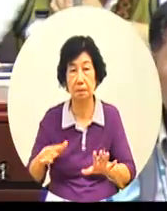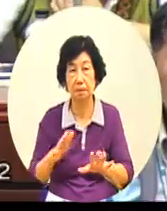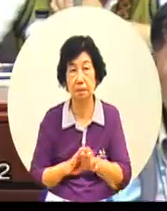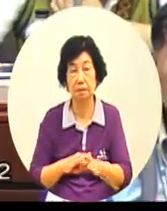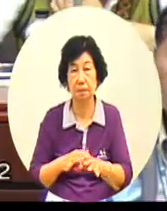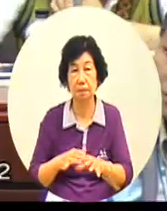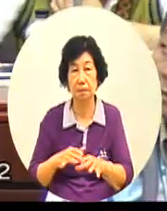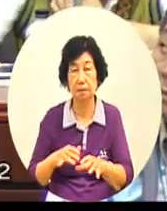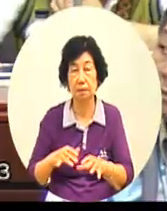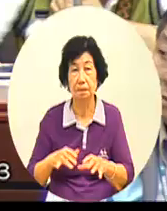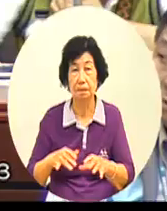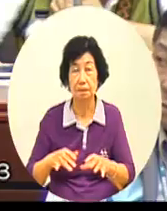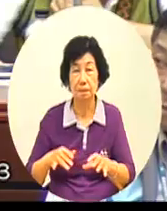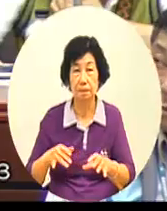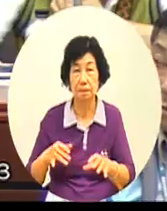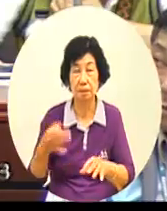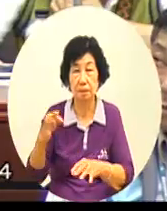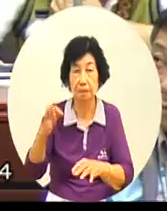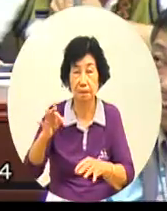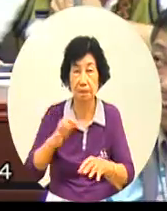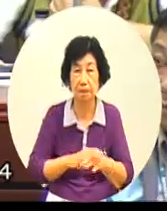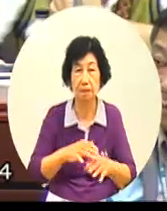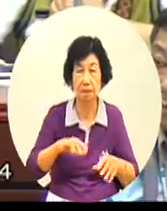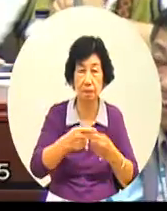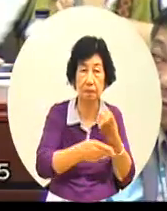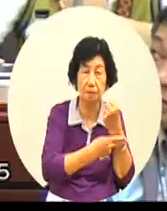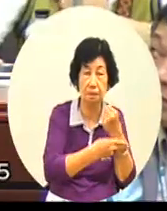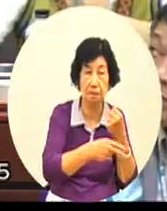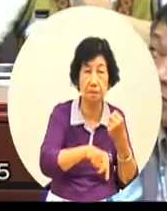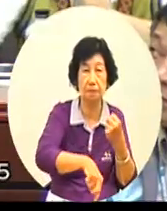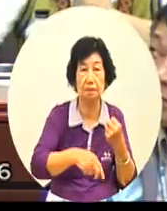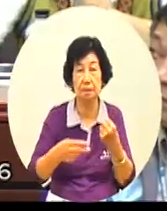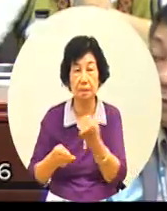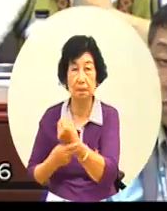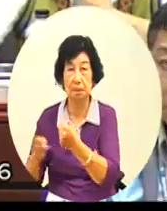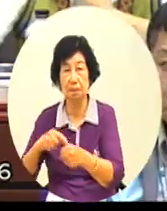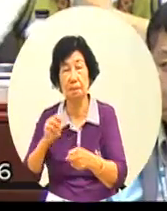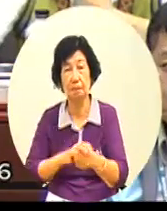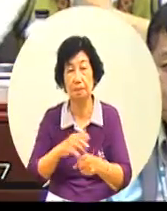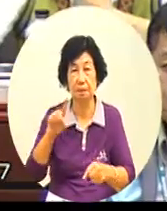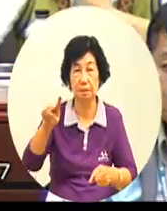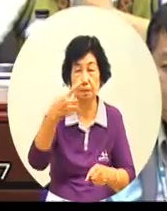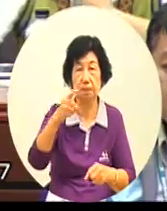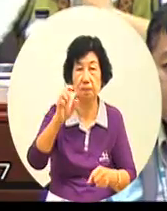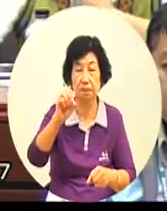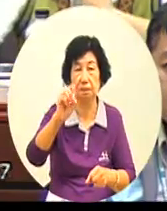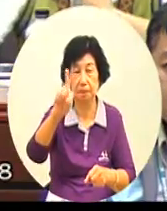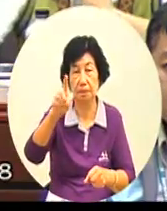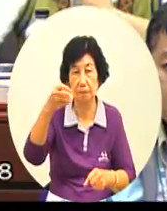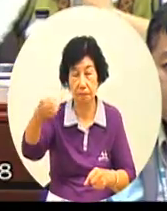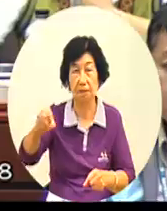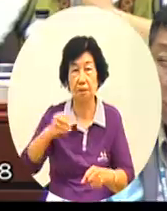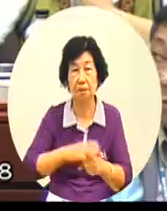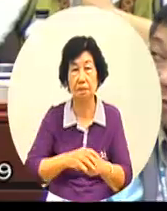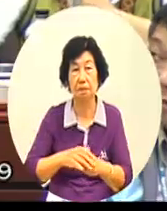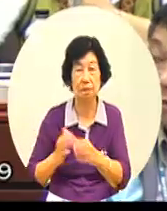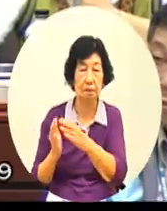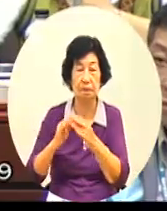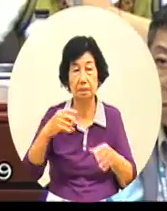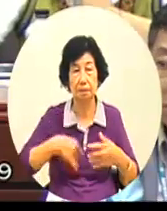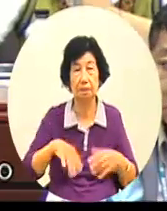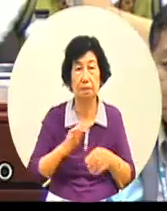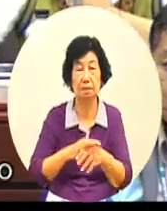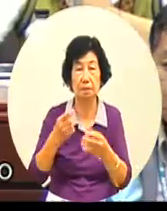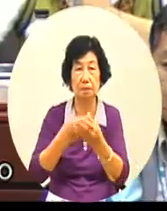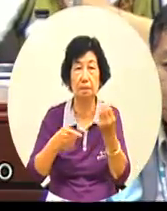助两个部落，一个是拉布兰里，一个是复兴里。那拉布兰里是101万，复兴里是210万，所以总